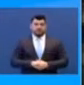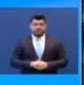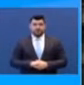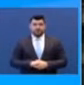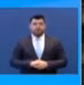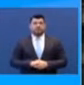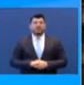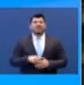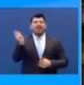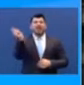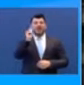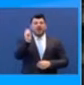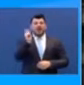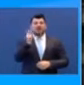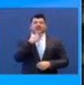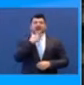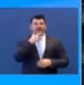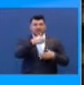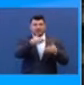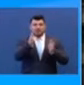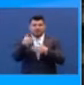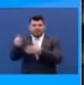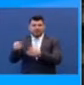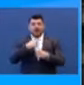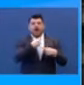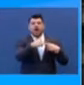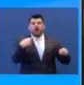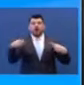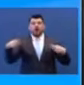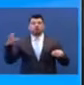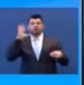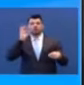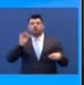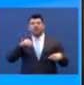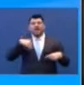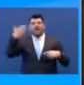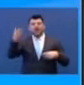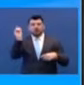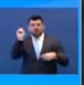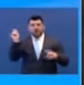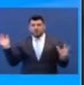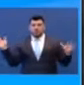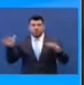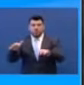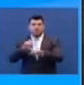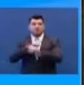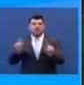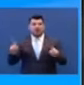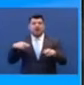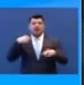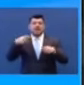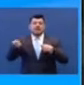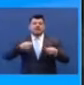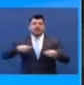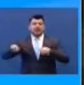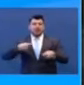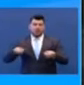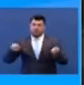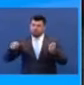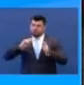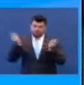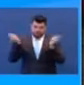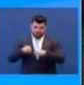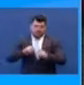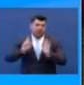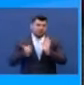διαλύματα σε διαφορετικές ώρες για τη μείωση του συγχροτισμού και προβλέπεται απαγόρευσης λειτουργίας των γελικίων. Προβλέπεται φυσικός